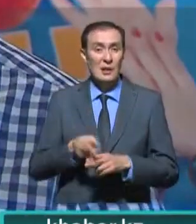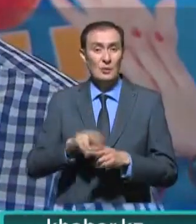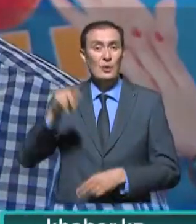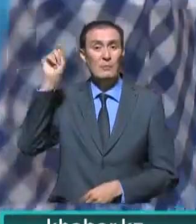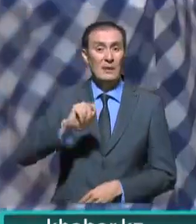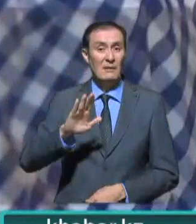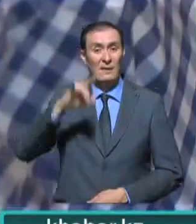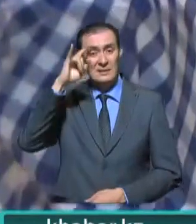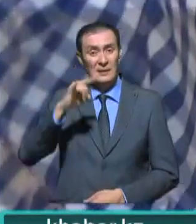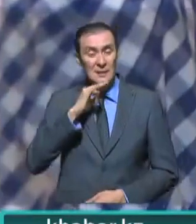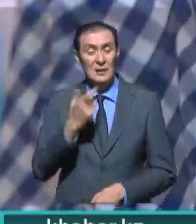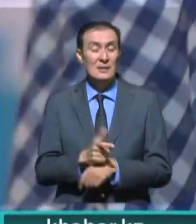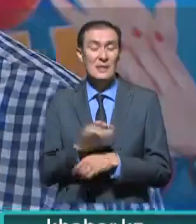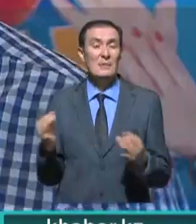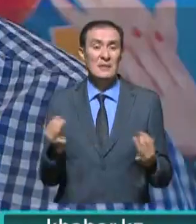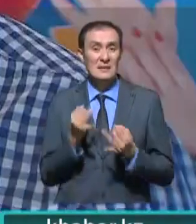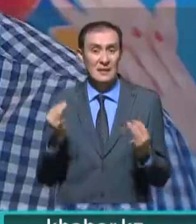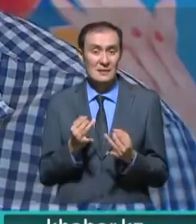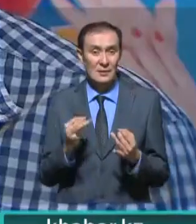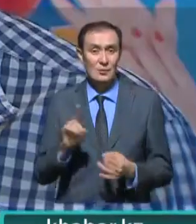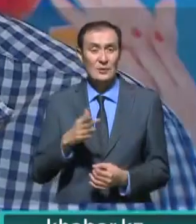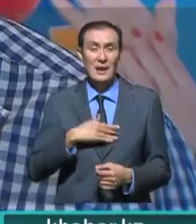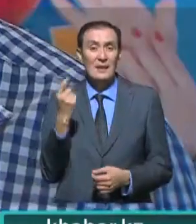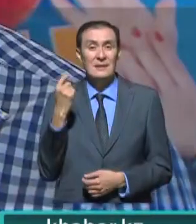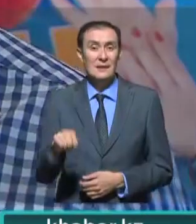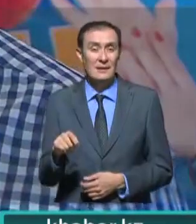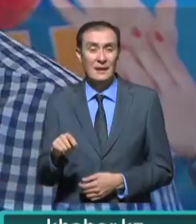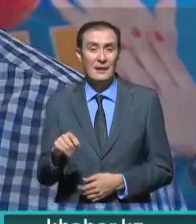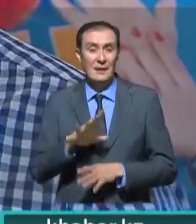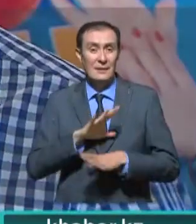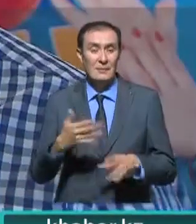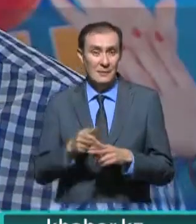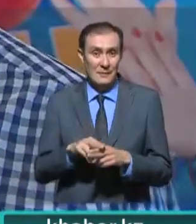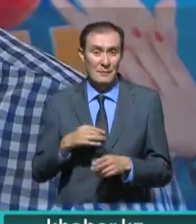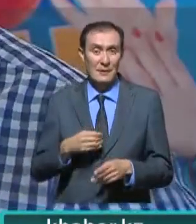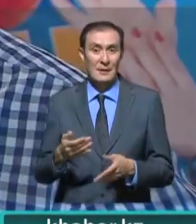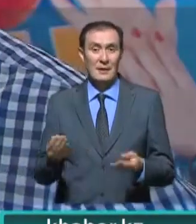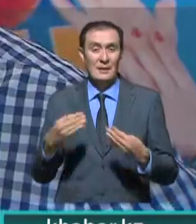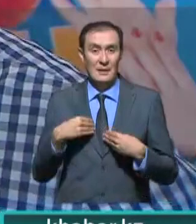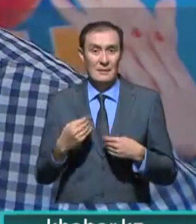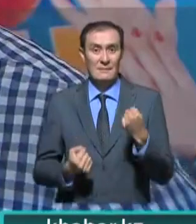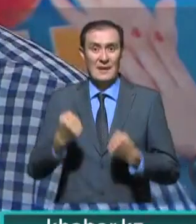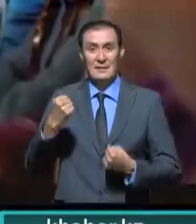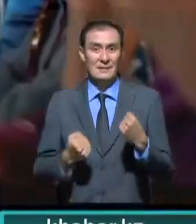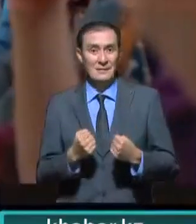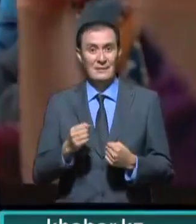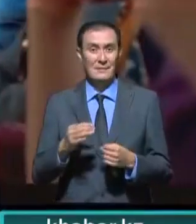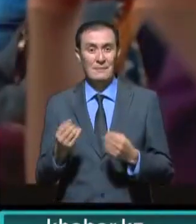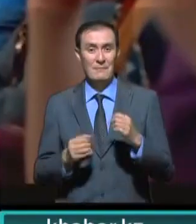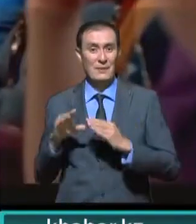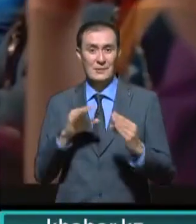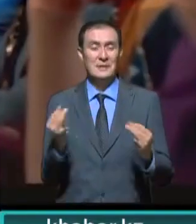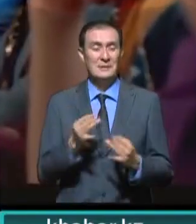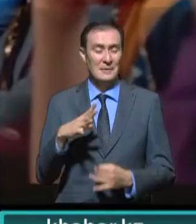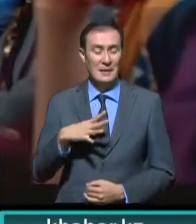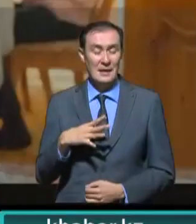Казахстан к отцу. Самый интересный момент, знаете, я никогда не водил Ниву. И вот тут мне дали поводить Ниву, это было очень интересно. По